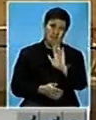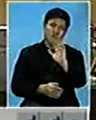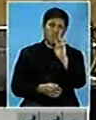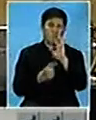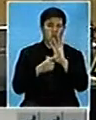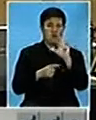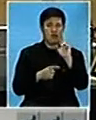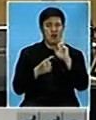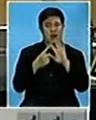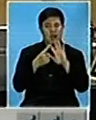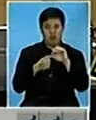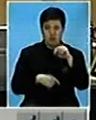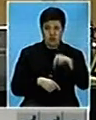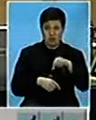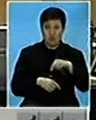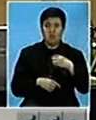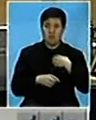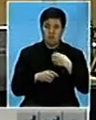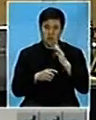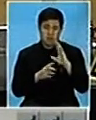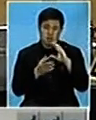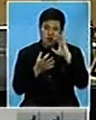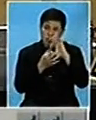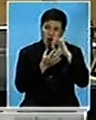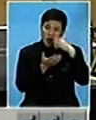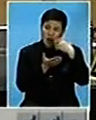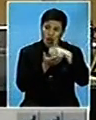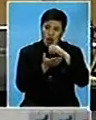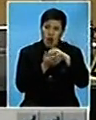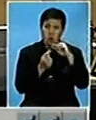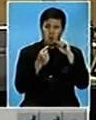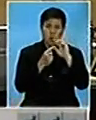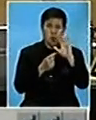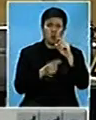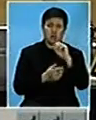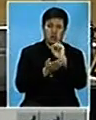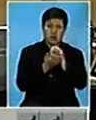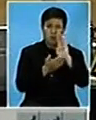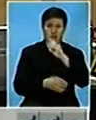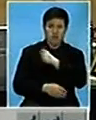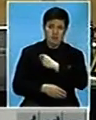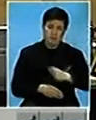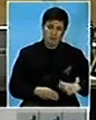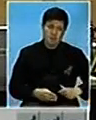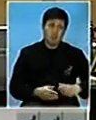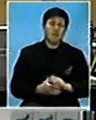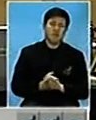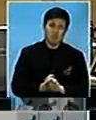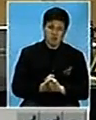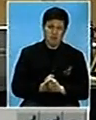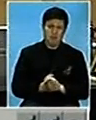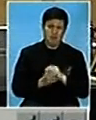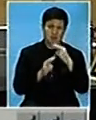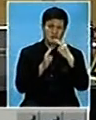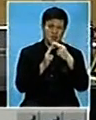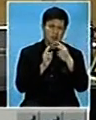ในสภาแห่งนี้เราพยายามจะไม่พูดถึงสถาบันพระมหากษัตริย์นะครับเพราะนั้นก็ย อย่าอ้างถึง